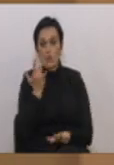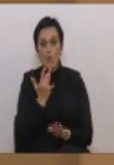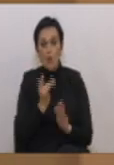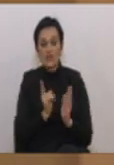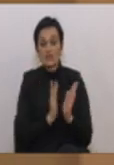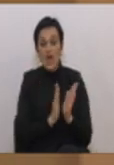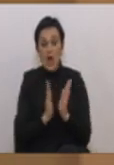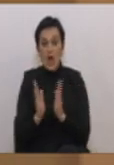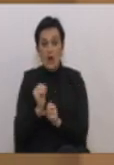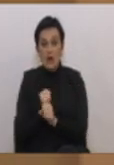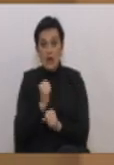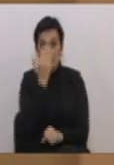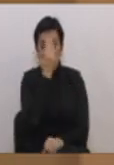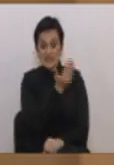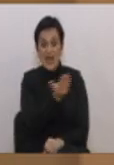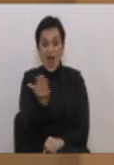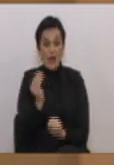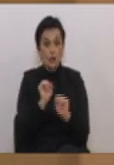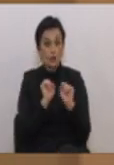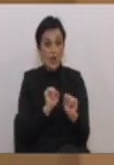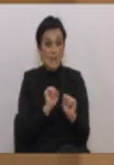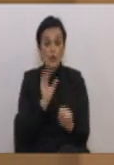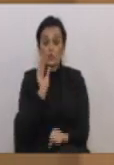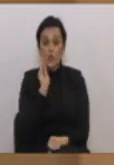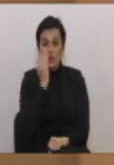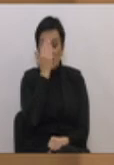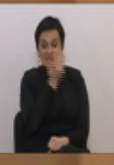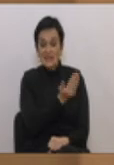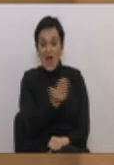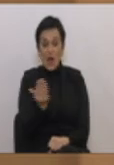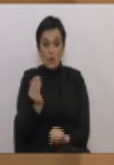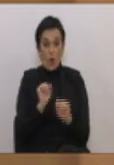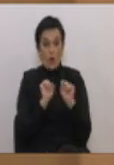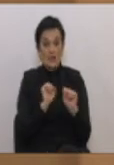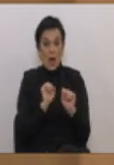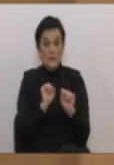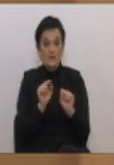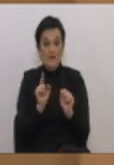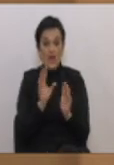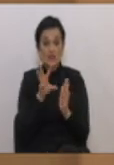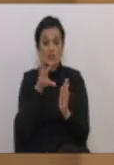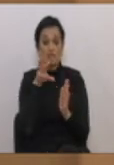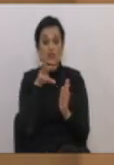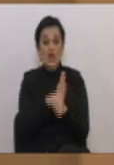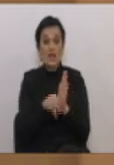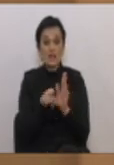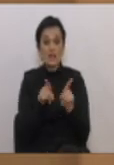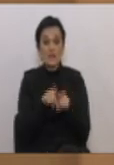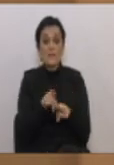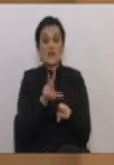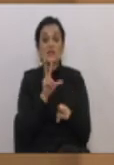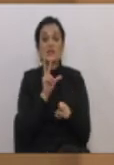ალაგებს. სახალხო დამცველი. როდესაც სახალხო დამცველი ჩაერთვება იმ ნარატივში და